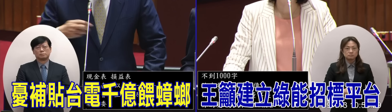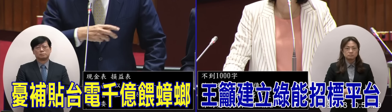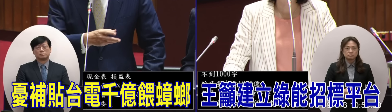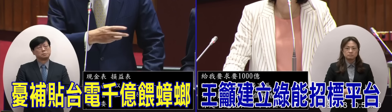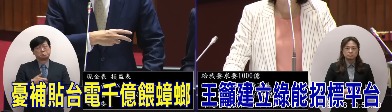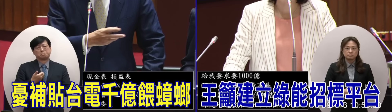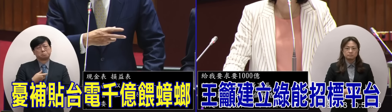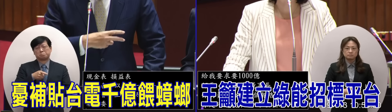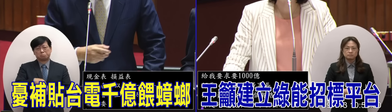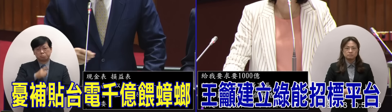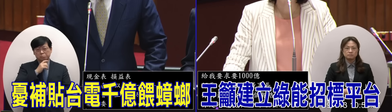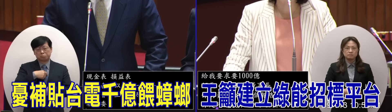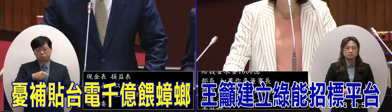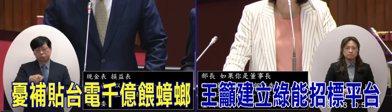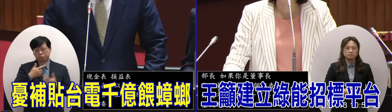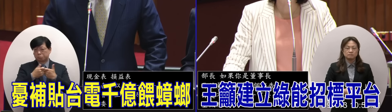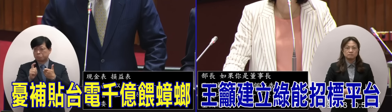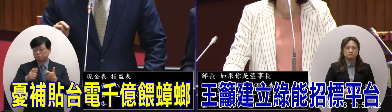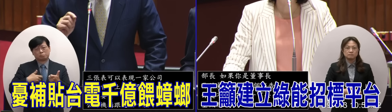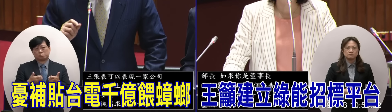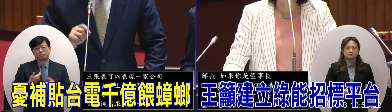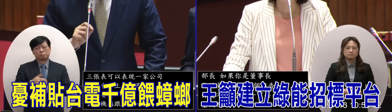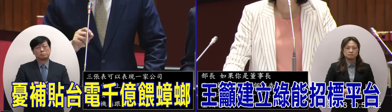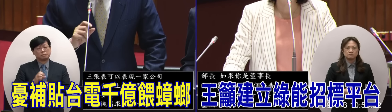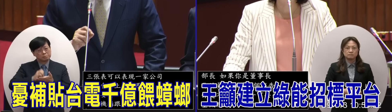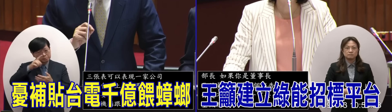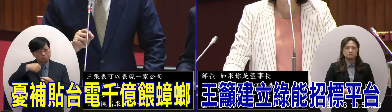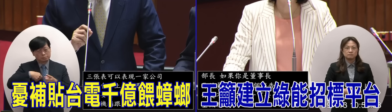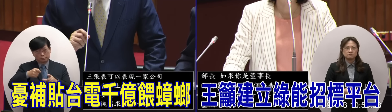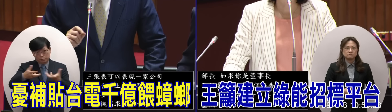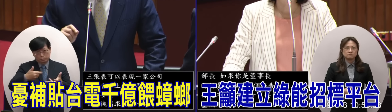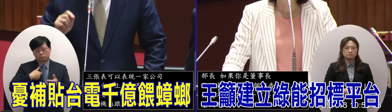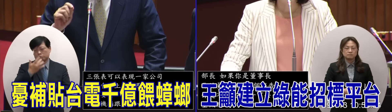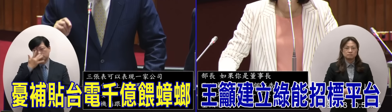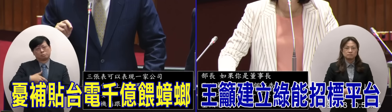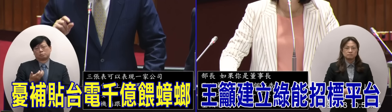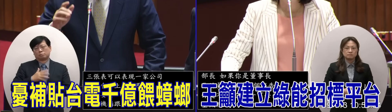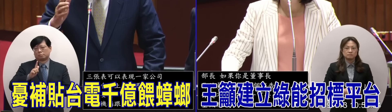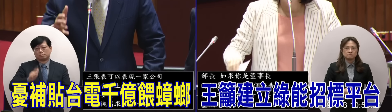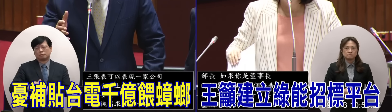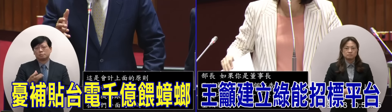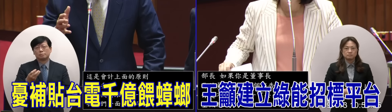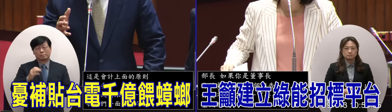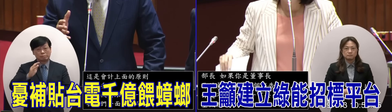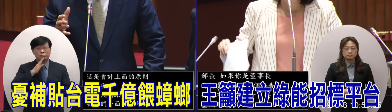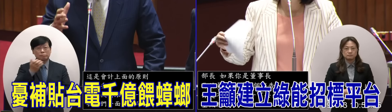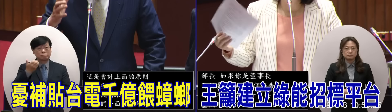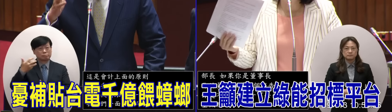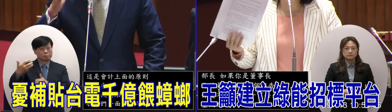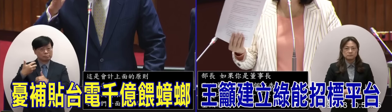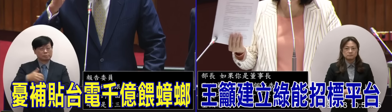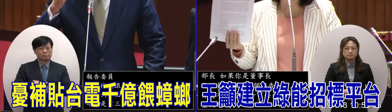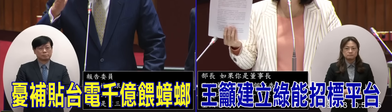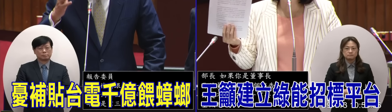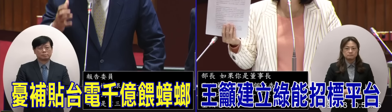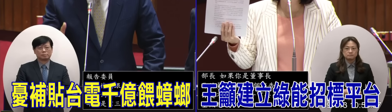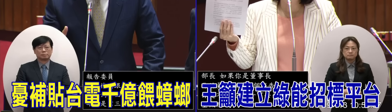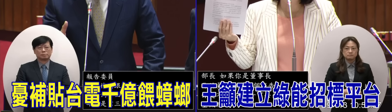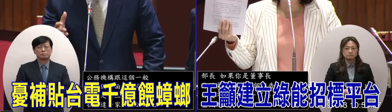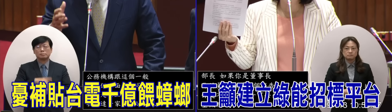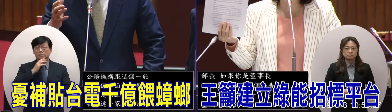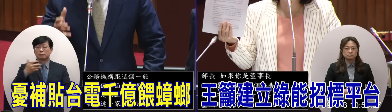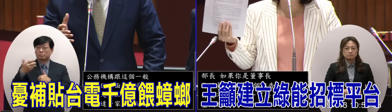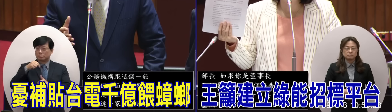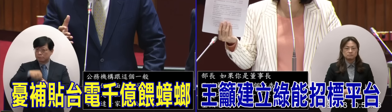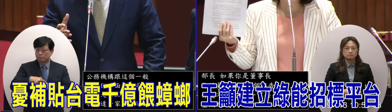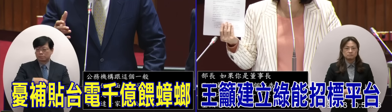我不知道这个公务上面应该是怎么样的，抱歉，这部分我没有那么熟悉。不过您刚刚所质询的这一个， 所以呢， 所垂